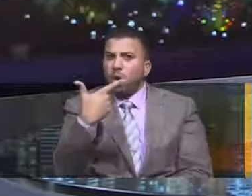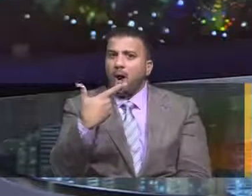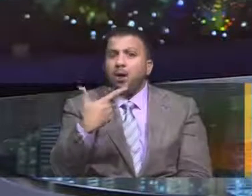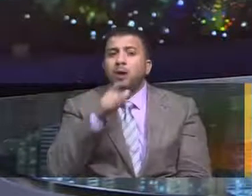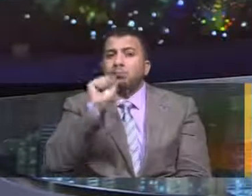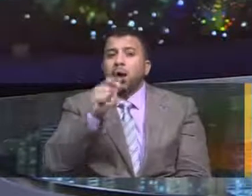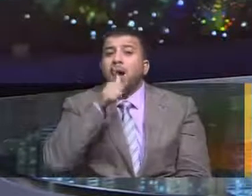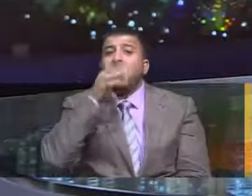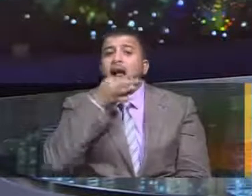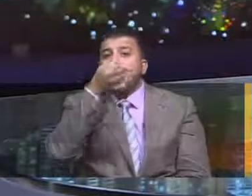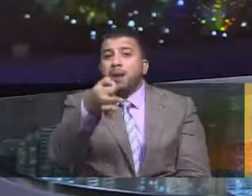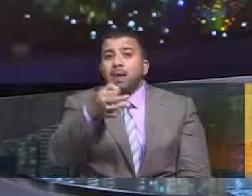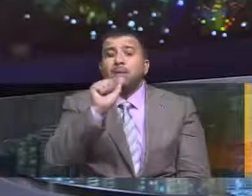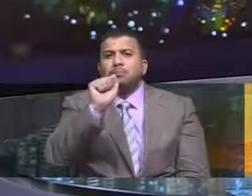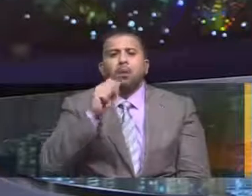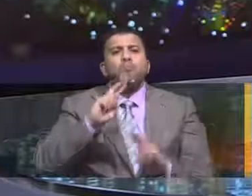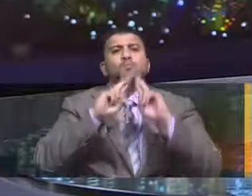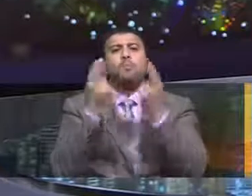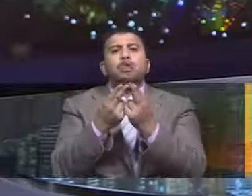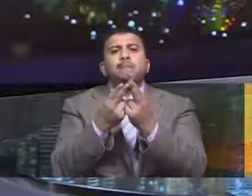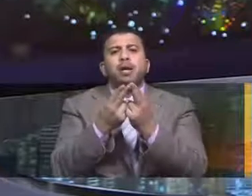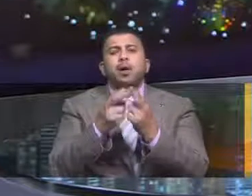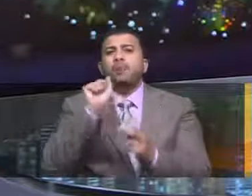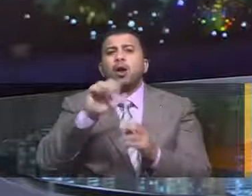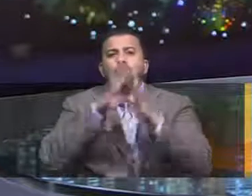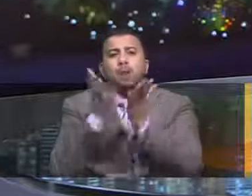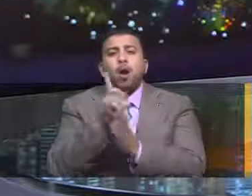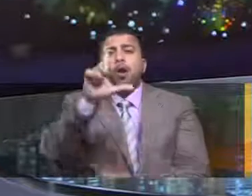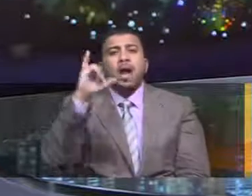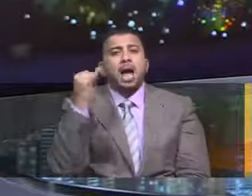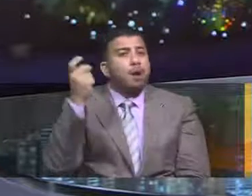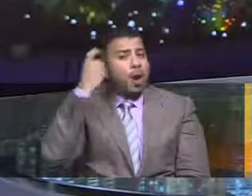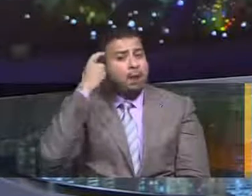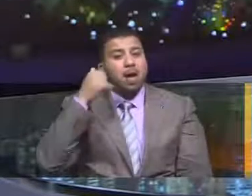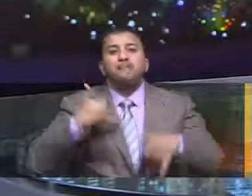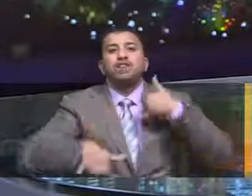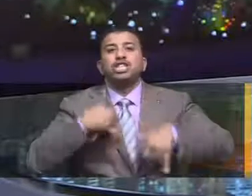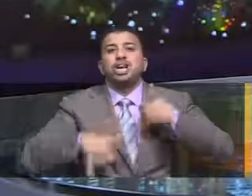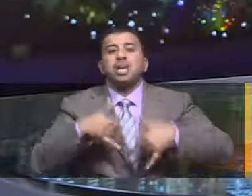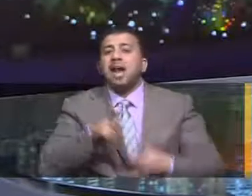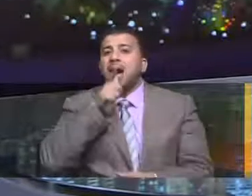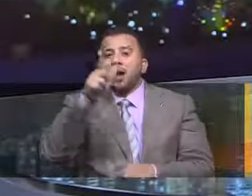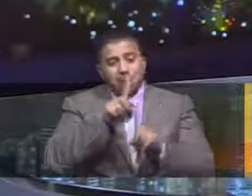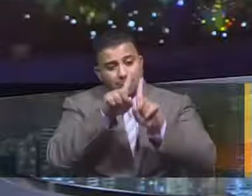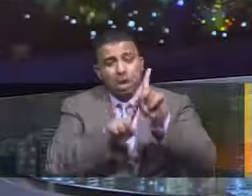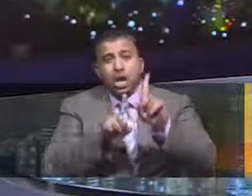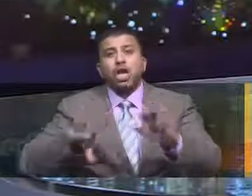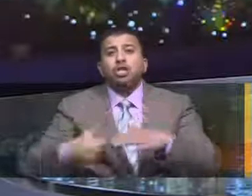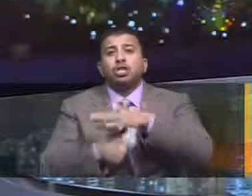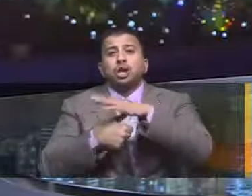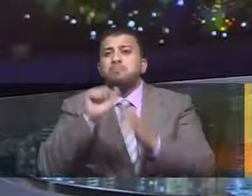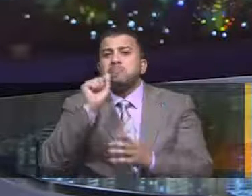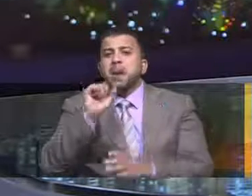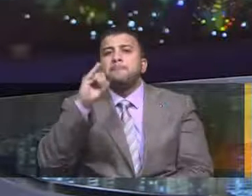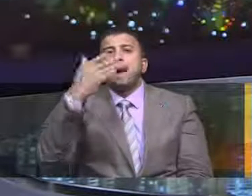جاء ذلك في كلمة سموه أمام مؤتمر المجامع اللغوية والعلمية في الجزائر، وألقاها نيابة عن سموه